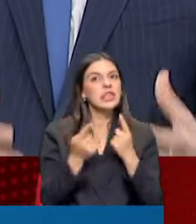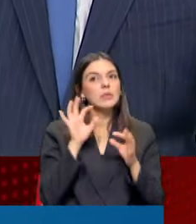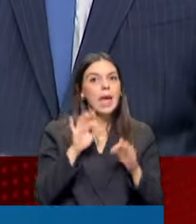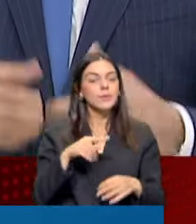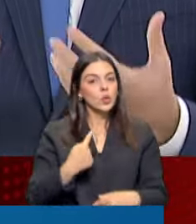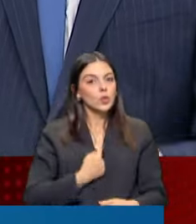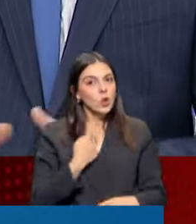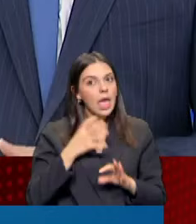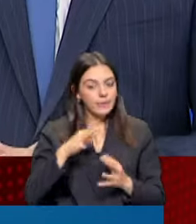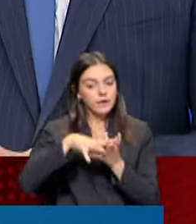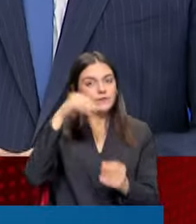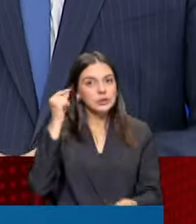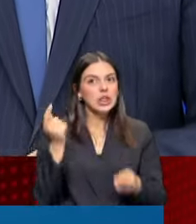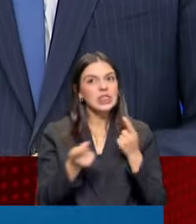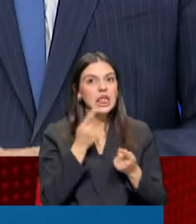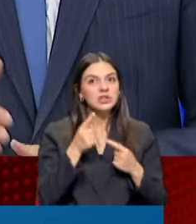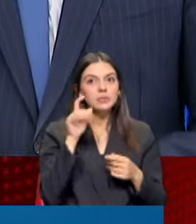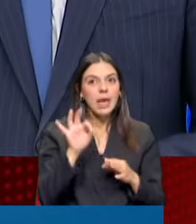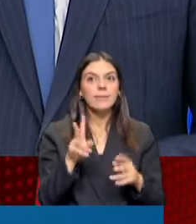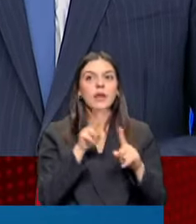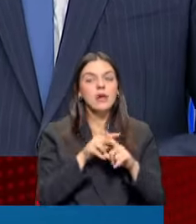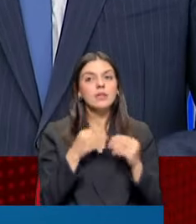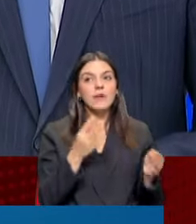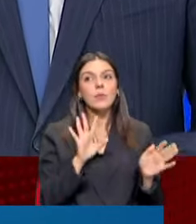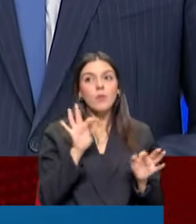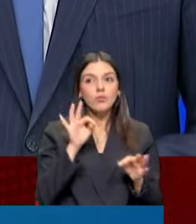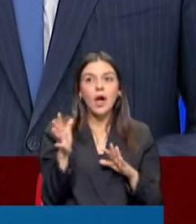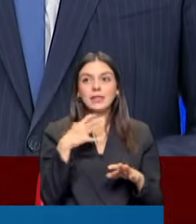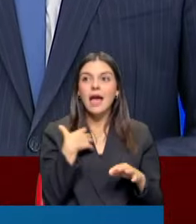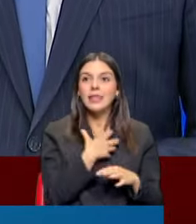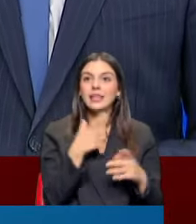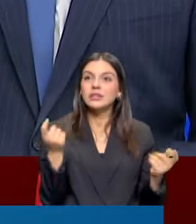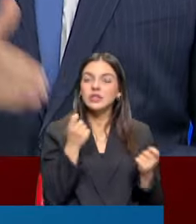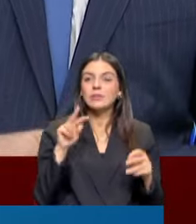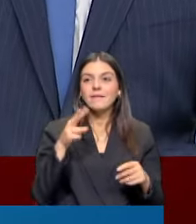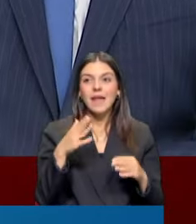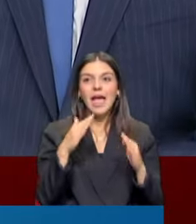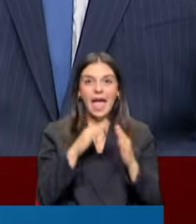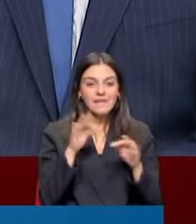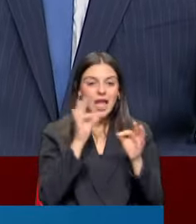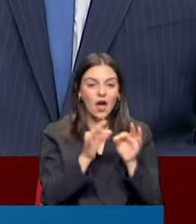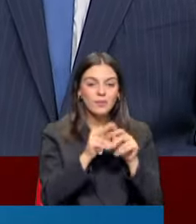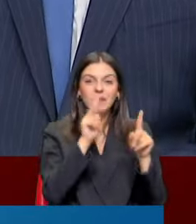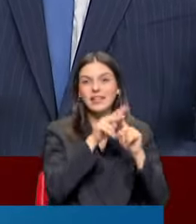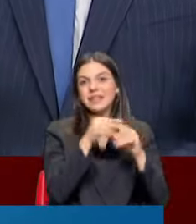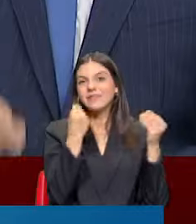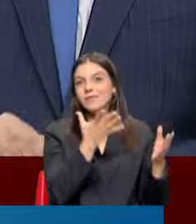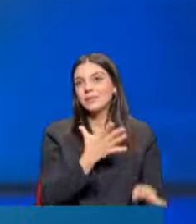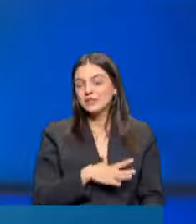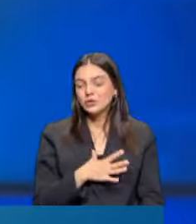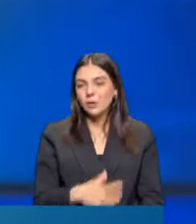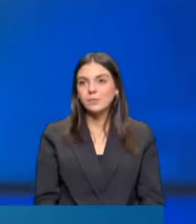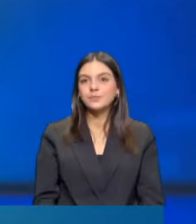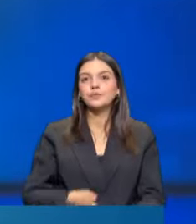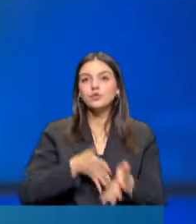ruhsal gelişimine hem bedensel gelişime inanılmaz katkı sağlıyor. Ama bu arada anneler de çalışmak ve evin ekonomisine katkı sunmak istiyor. Sokak